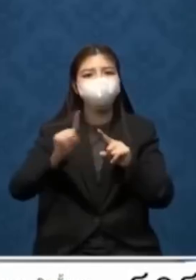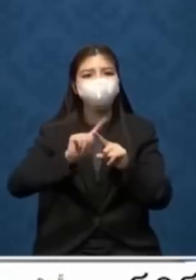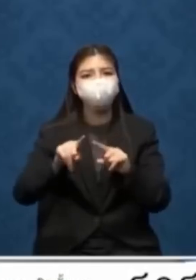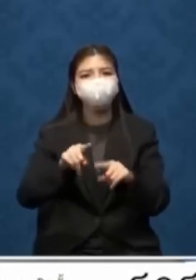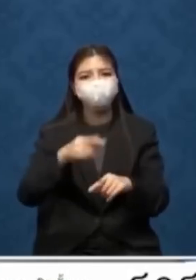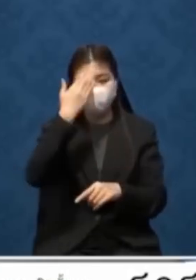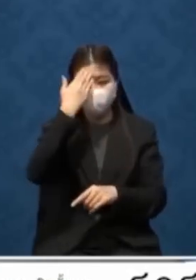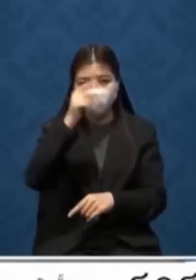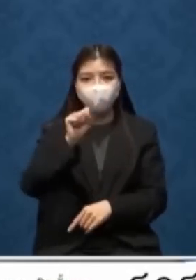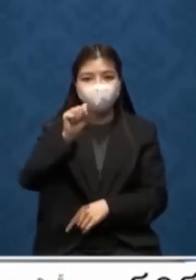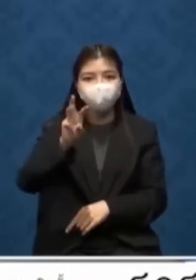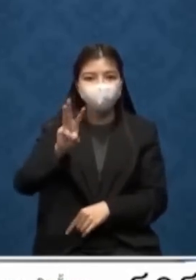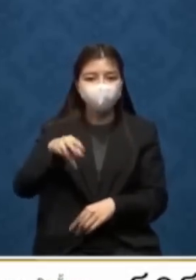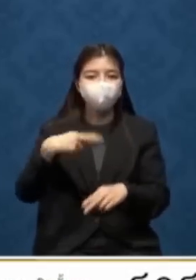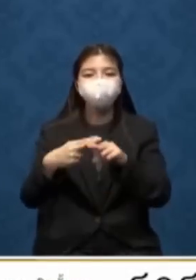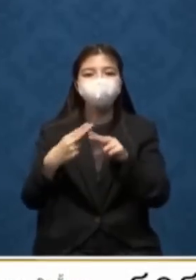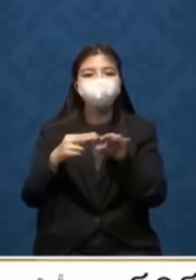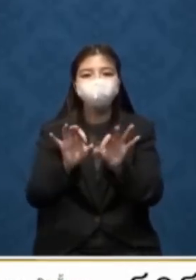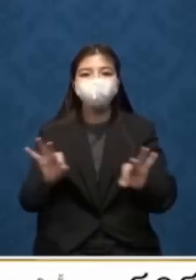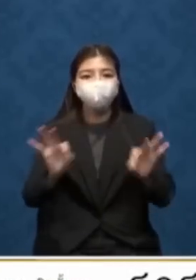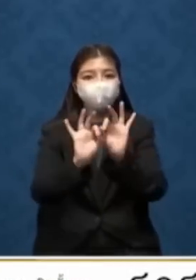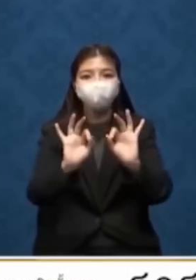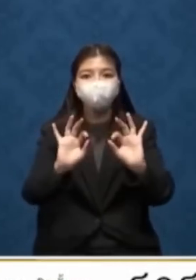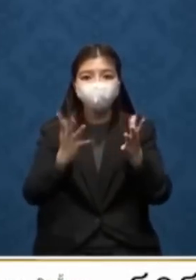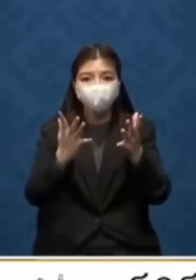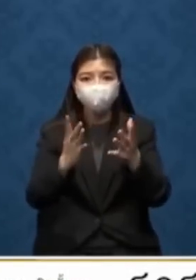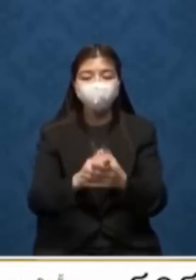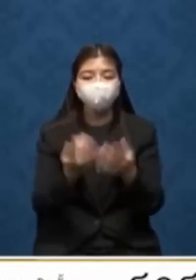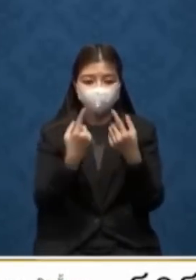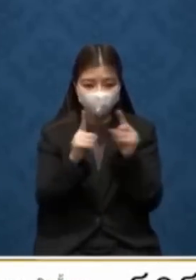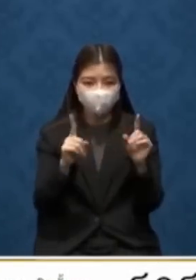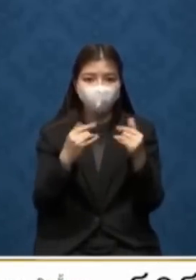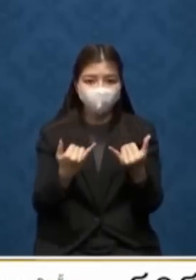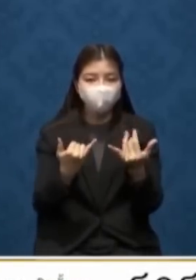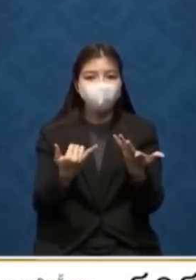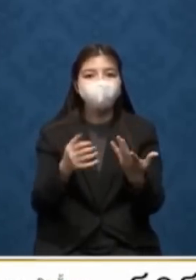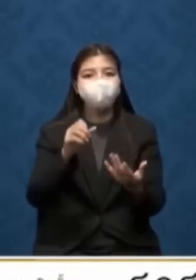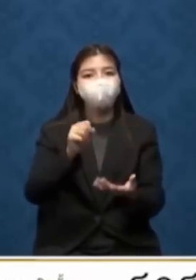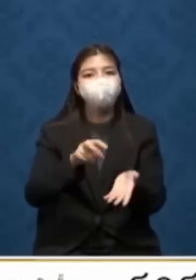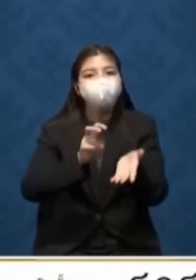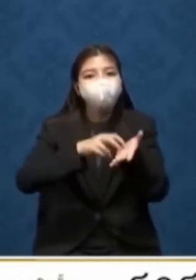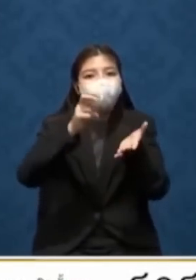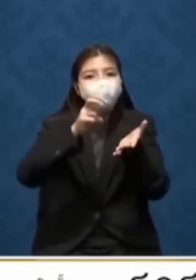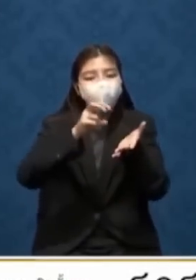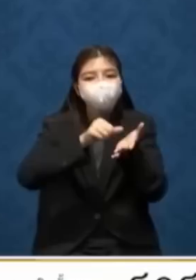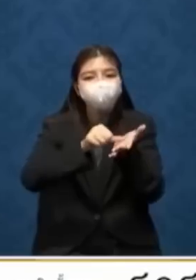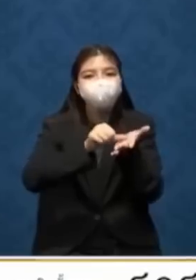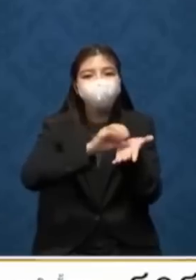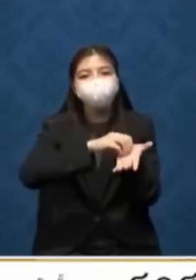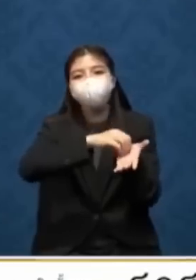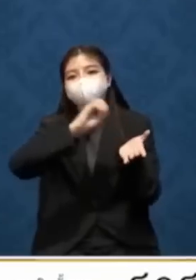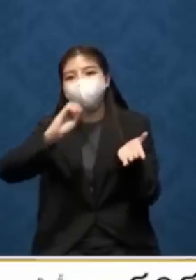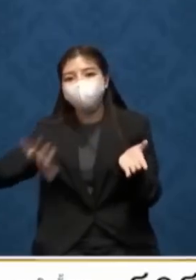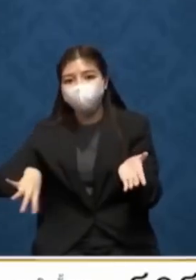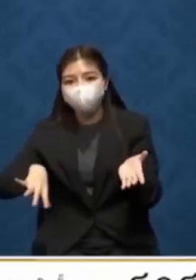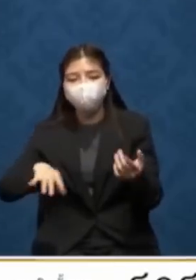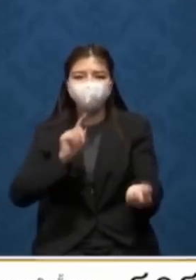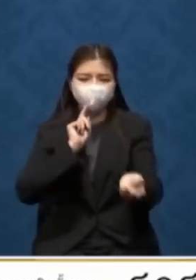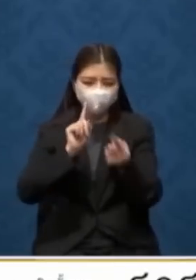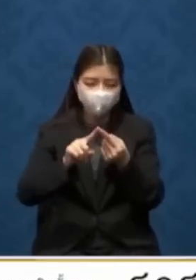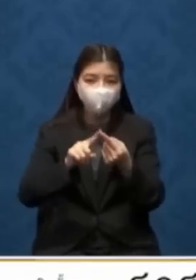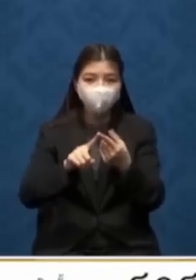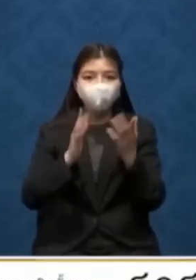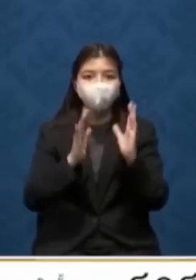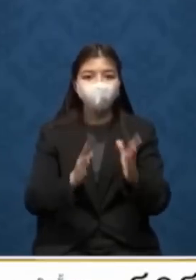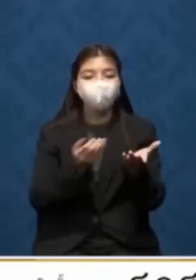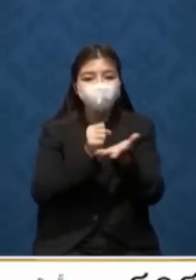ที่ไม่มีชื่อเสียงสวโนเนมเท่านั้นเองครับแล้วสุดท้ายมันมีการถอนหมายจับแล้วก็เกี่ยวข้องกับทุนมินหลัดพ่อค้ายาถูกส